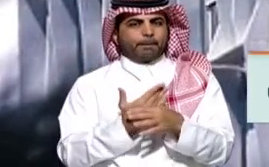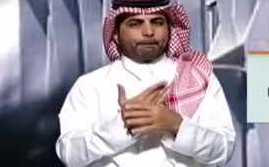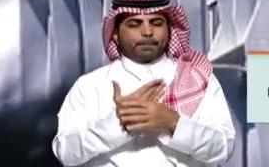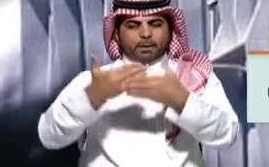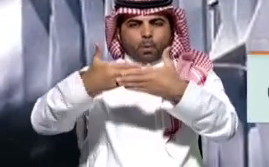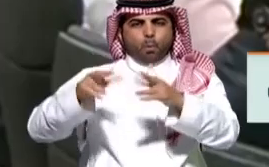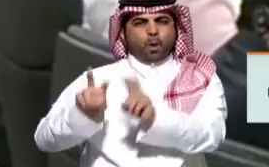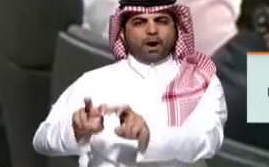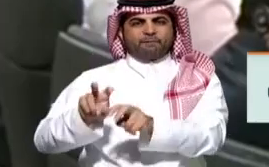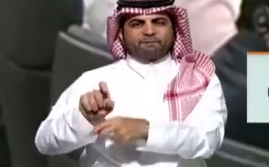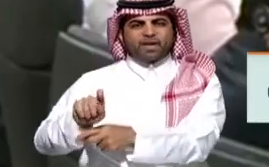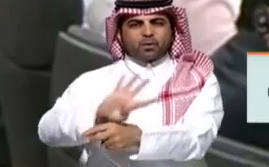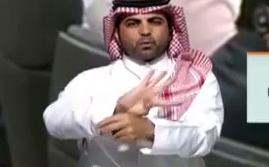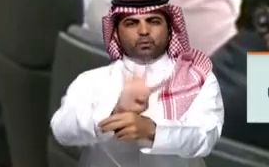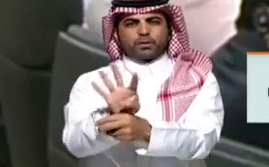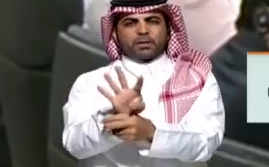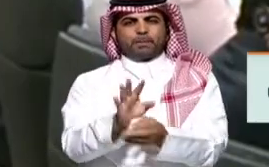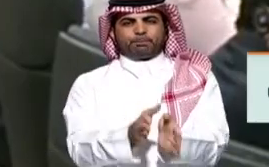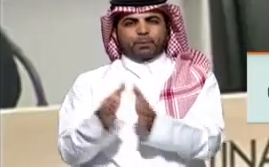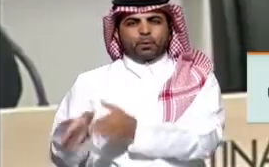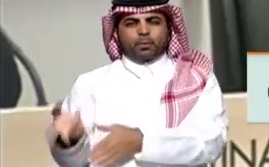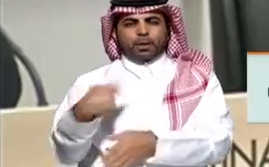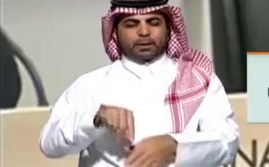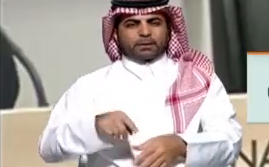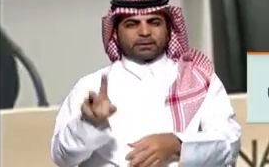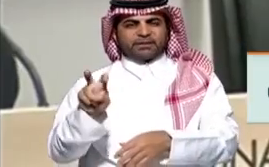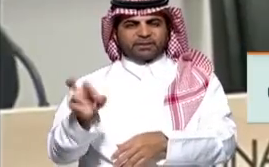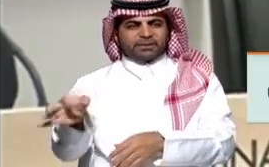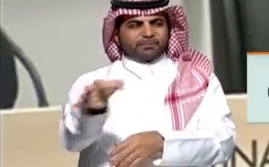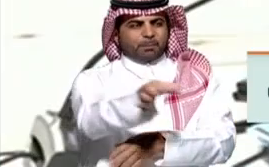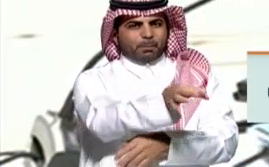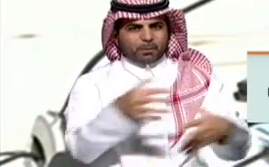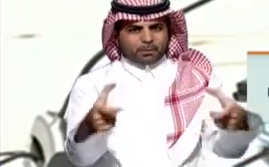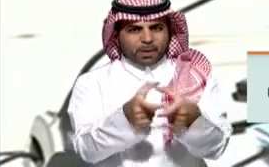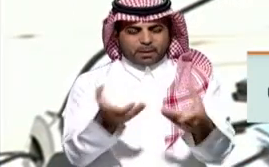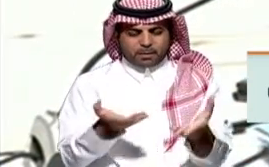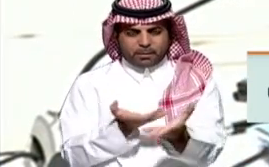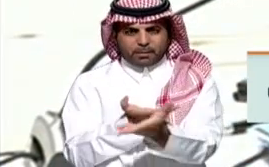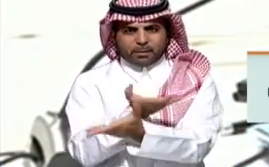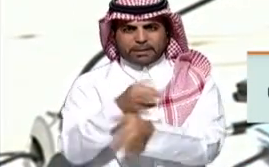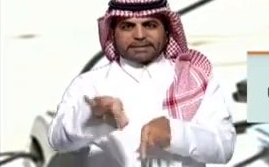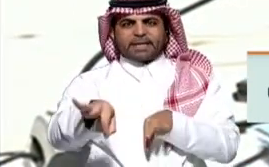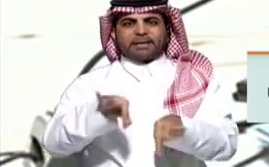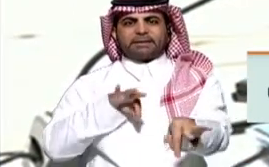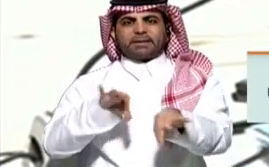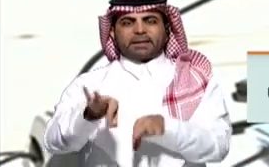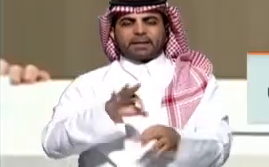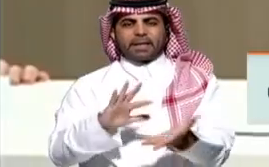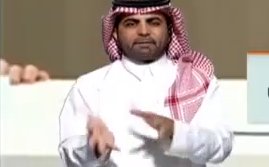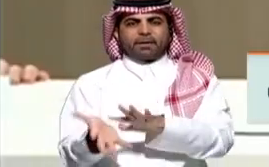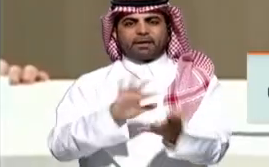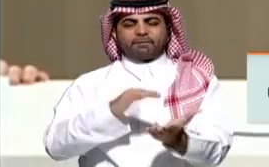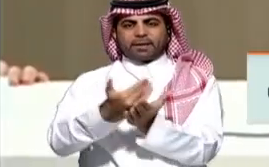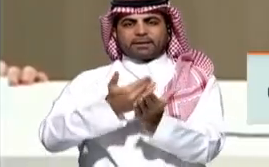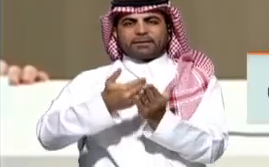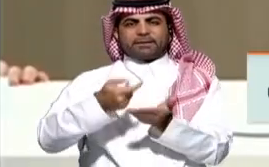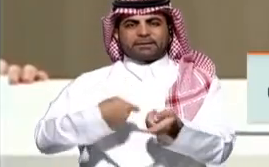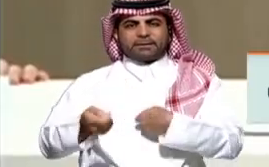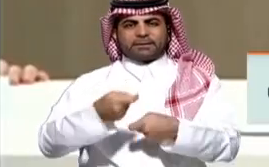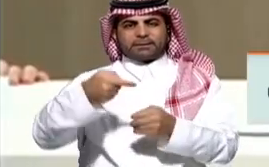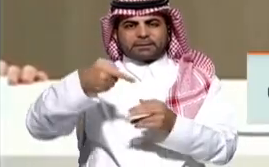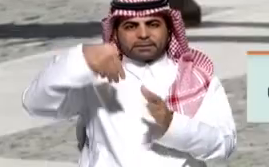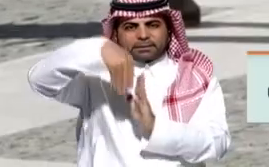آثار كورونا، كما سيعمل قادة العشرين على وضع سياسات متفق عليها لتخفيف آثاره اقتصاديا على